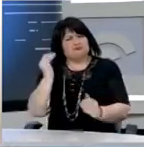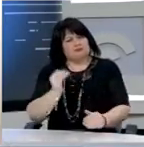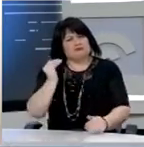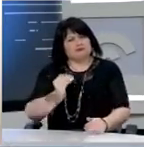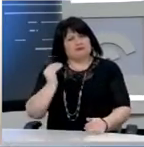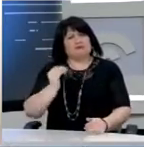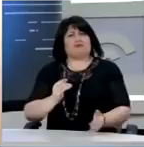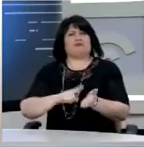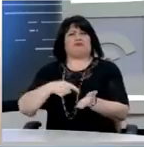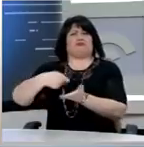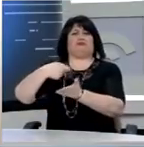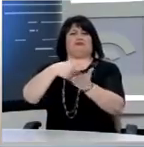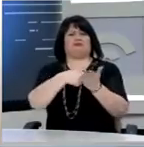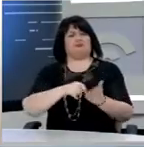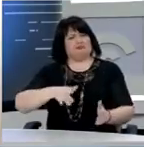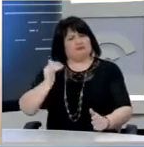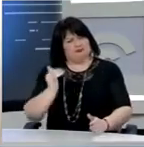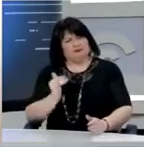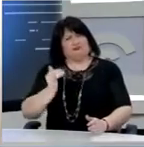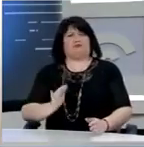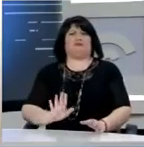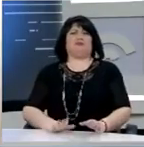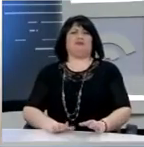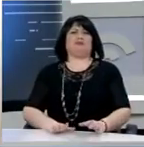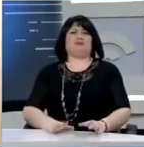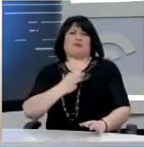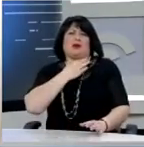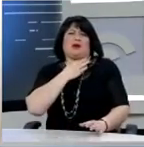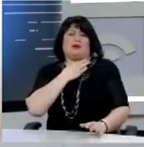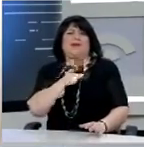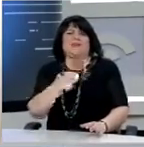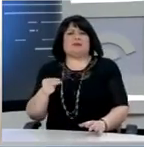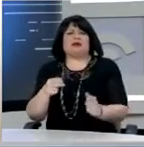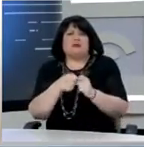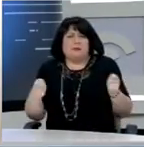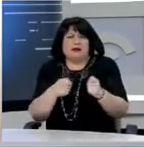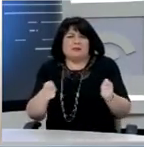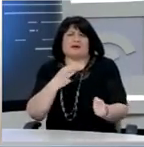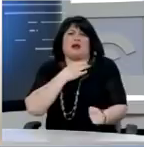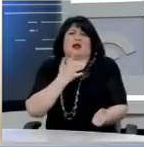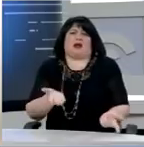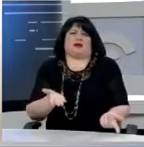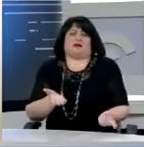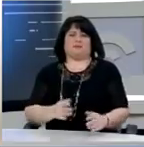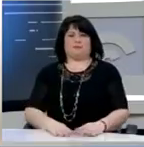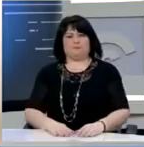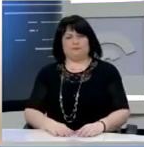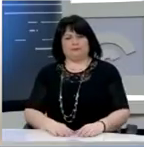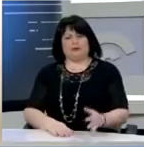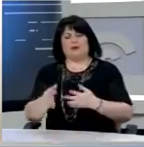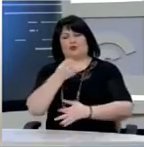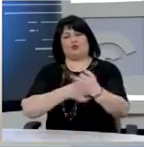μειώσεις φόρων ενδεχομένως να κάνουν. Άρα τα μέτρα ήταν αναγκαία. Ούτε συνάγεται από το επιχείρημα